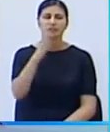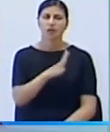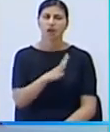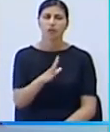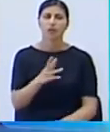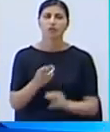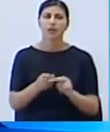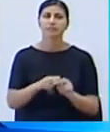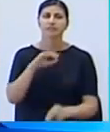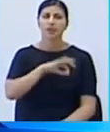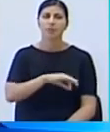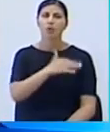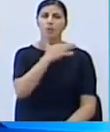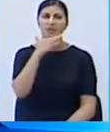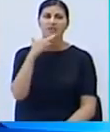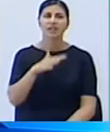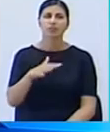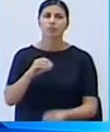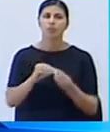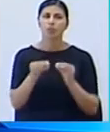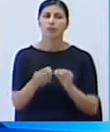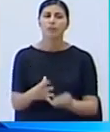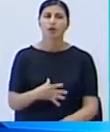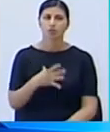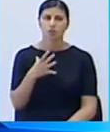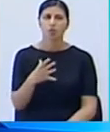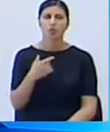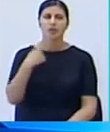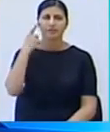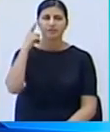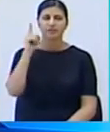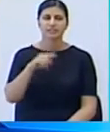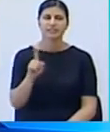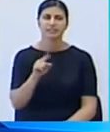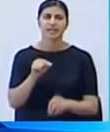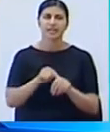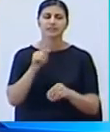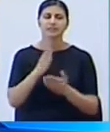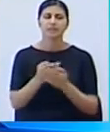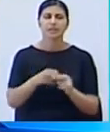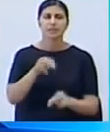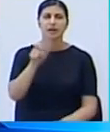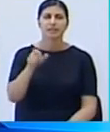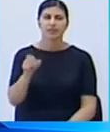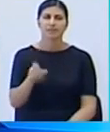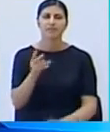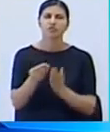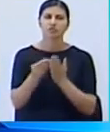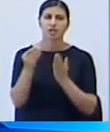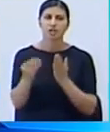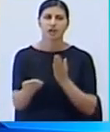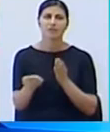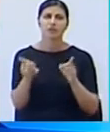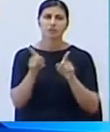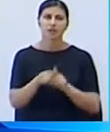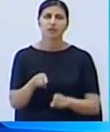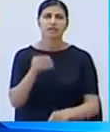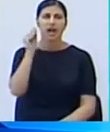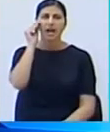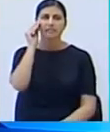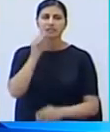ჩვენ ამის გამო მრავალი პრობლემა შეგვექმნა, ბუნებრივია, ვიცით რა განცდები აქვს. იმადა რომცა ჩაგრავენ და მერე მეორე აზს